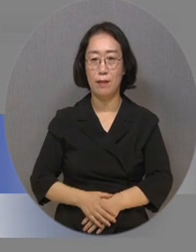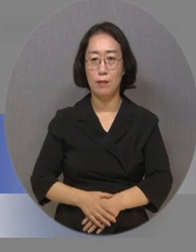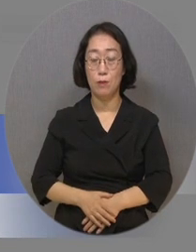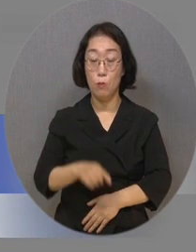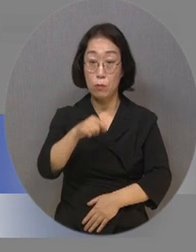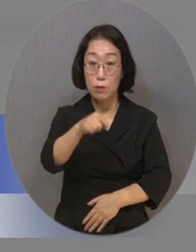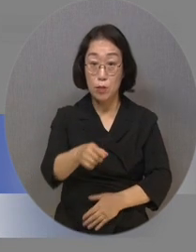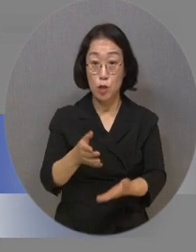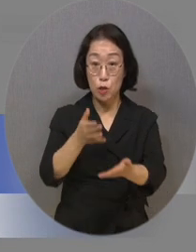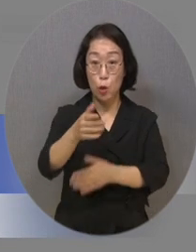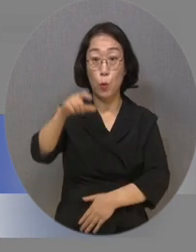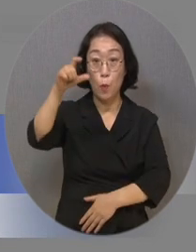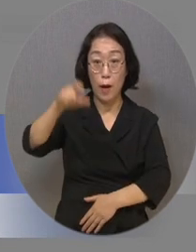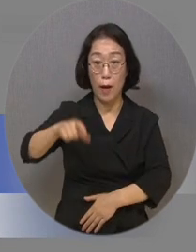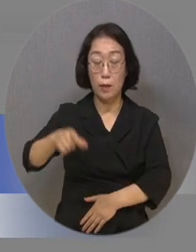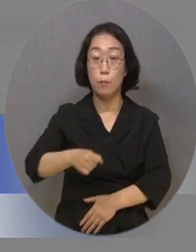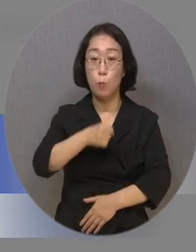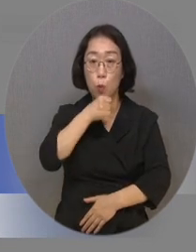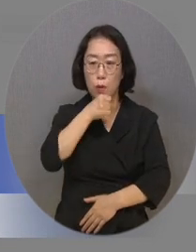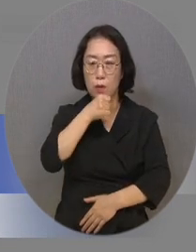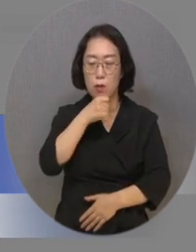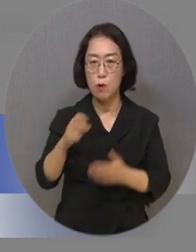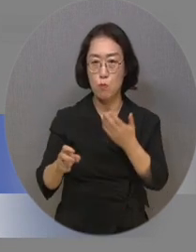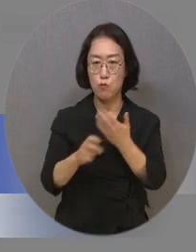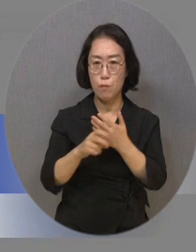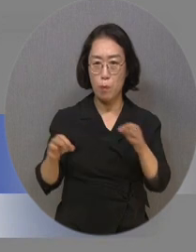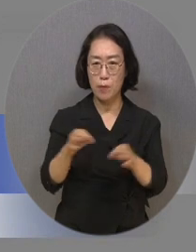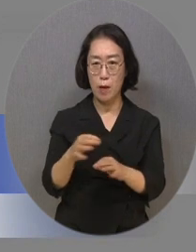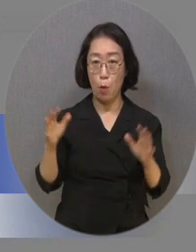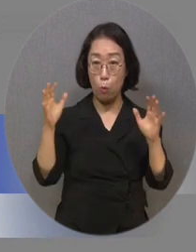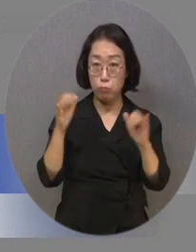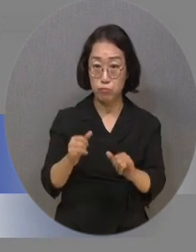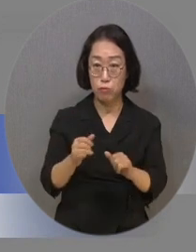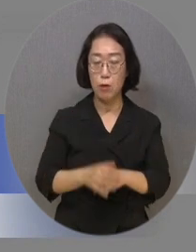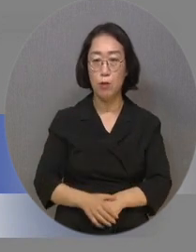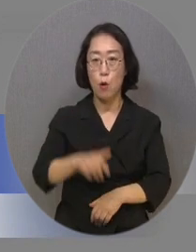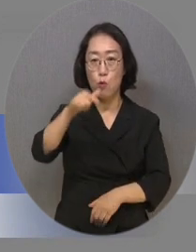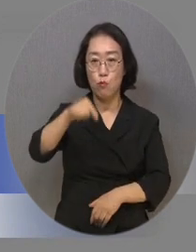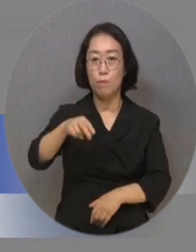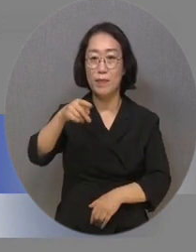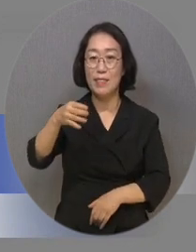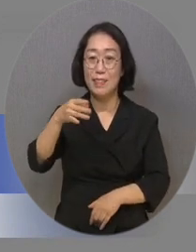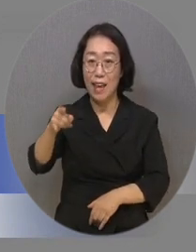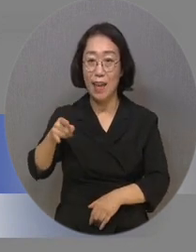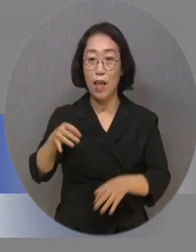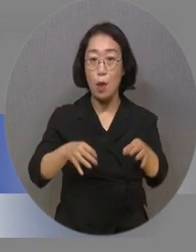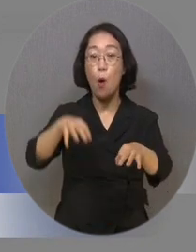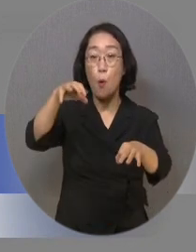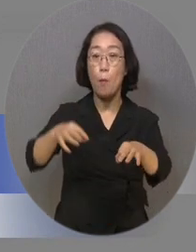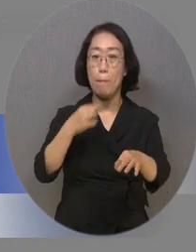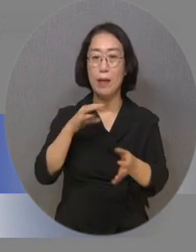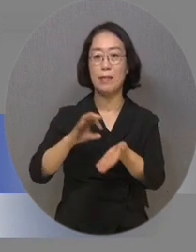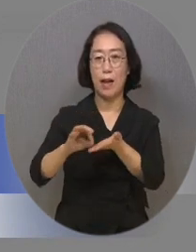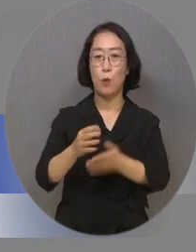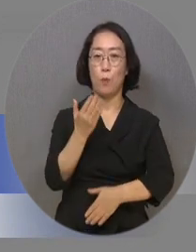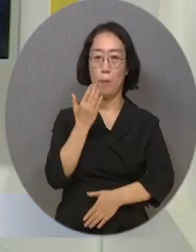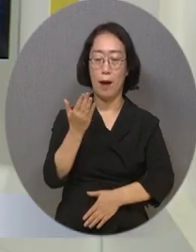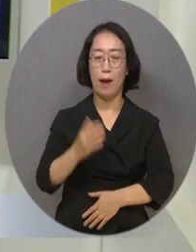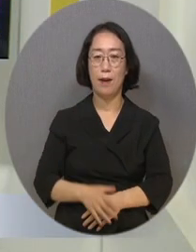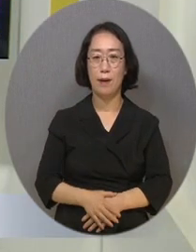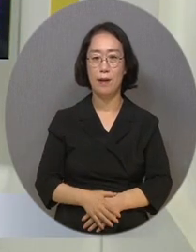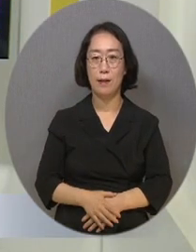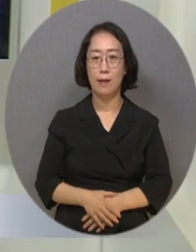해당 전용카드는 포인트 부정사용을 방지하기 위해이 꿈들의 쇼핑몰에서만 사용할 수 있습니다